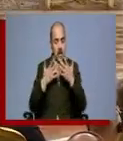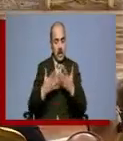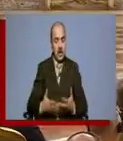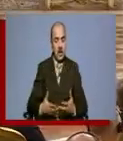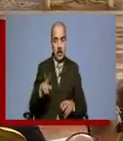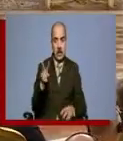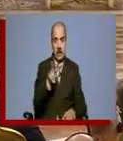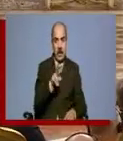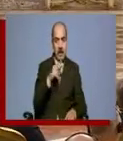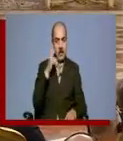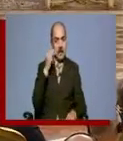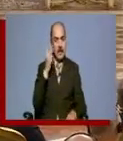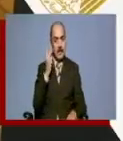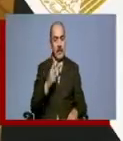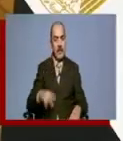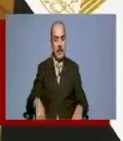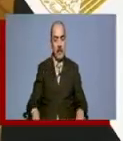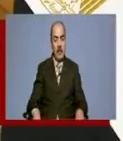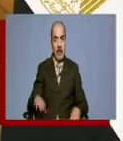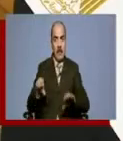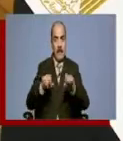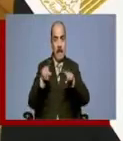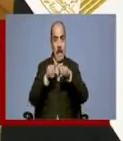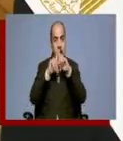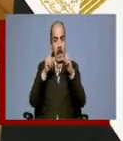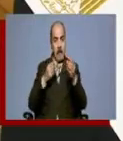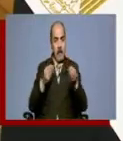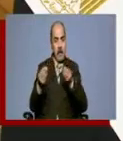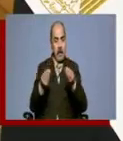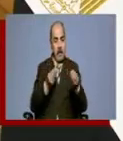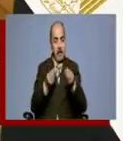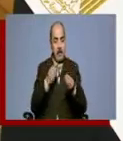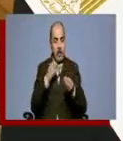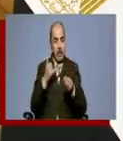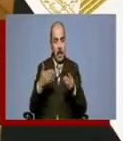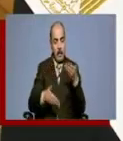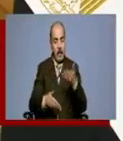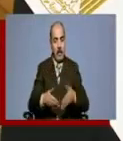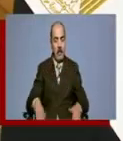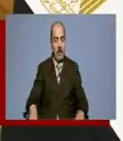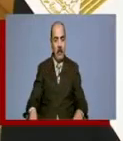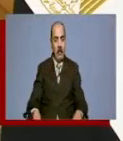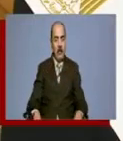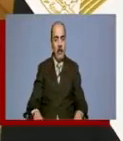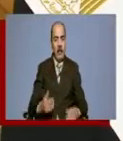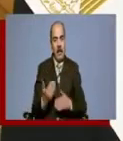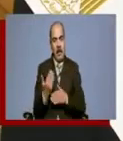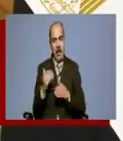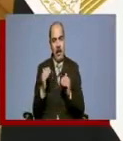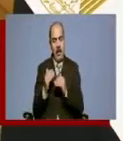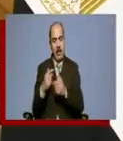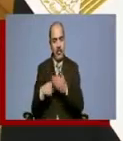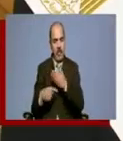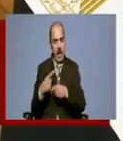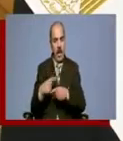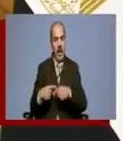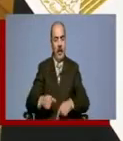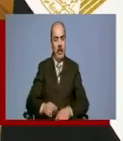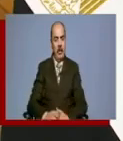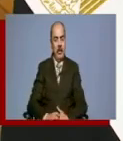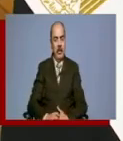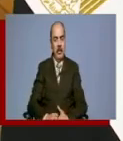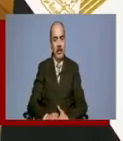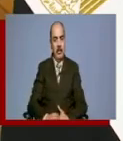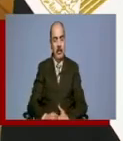وهتفضل مكمله اظن لفتره طويله احنا معنيين بالقصه لان القصه وصلت لحد عندنا احنا في الاساس طبعا